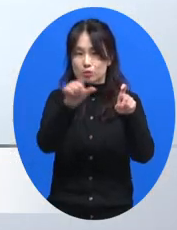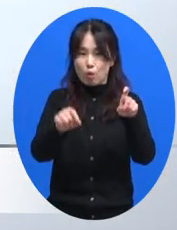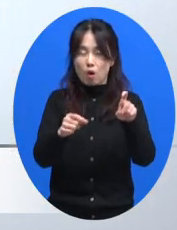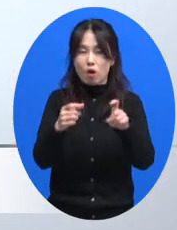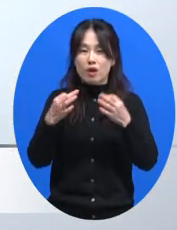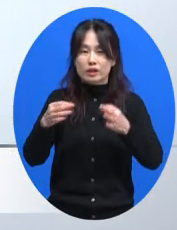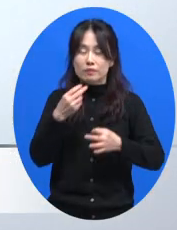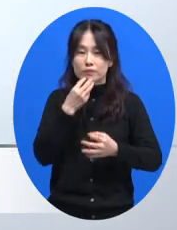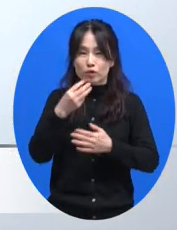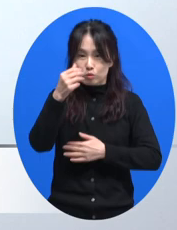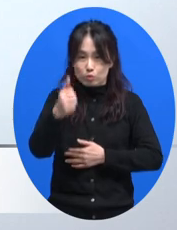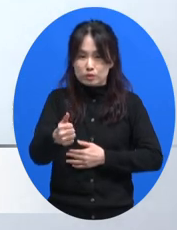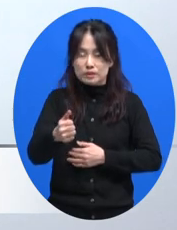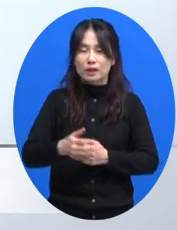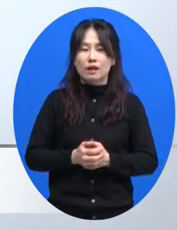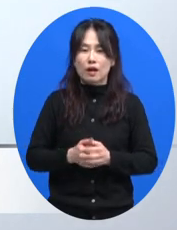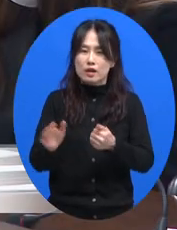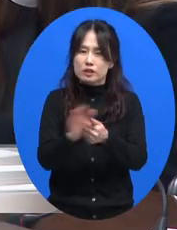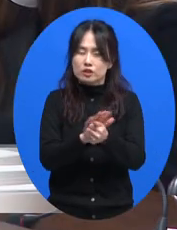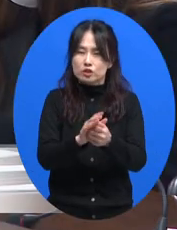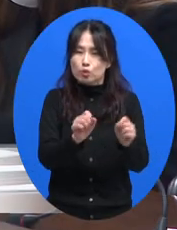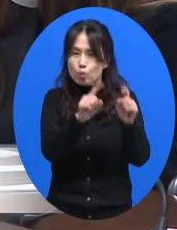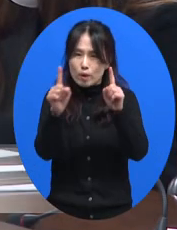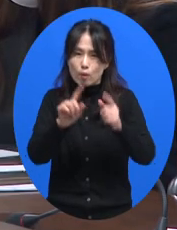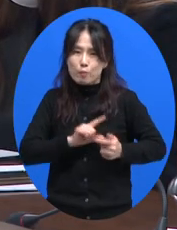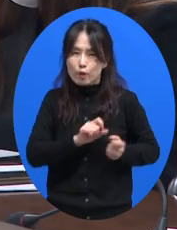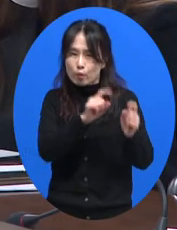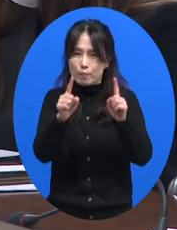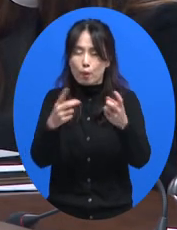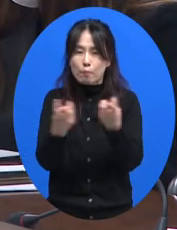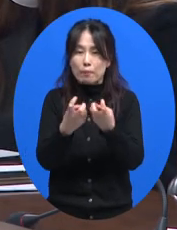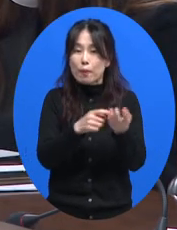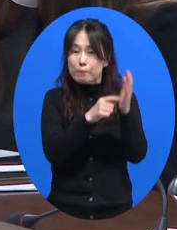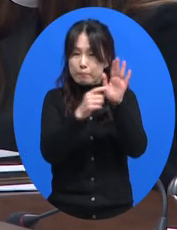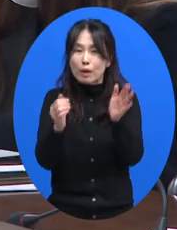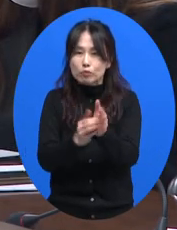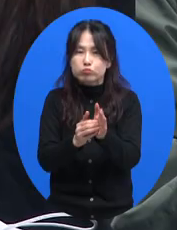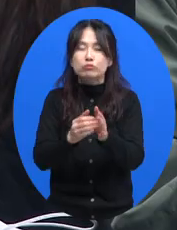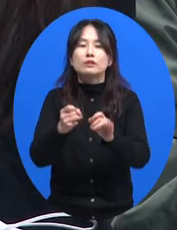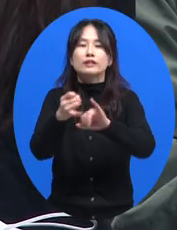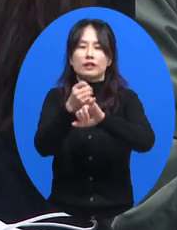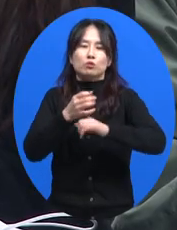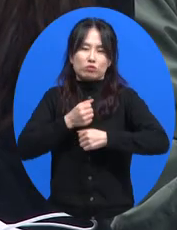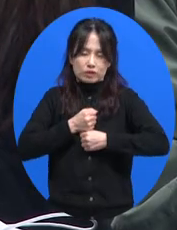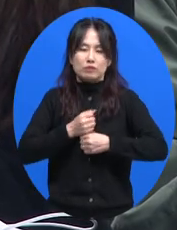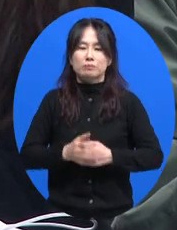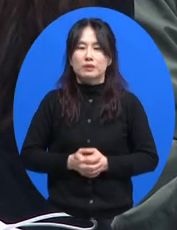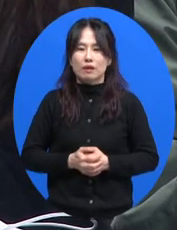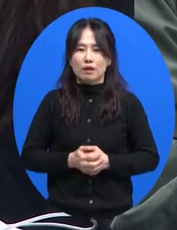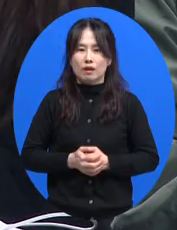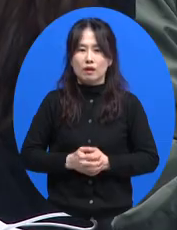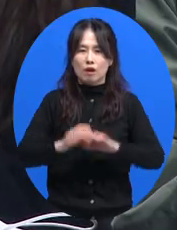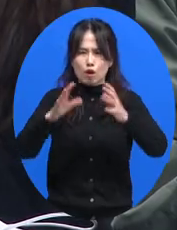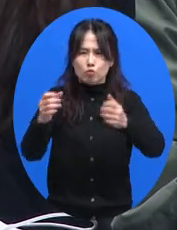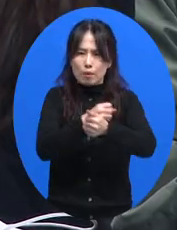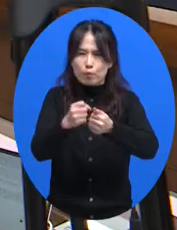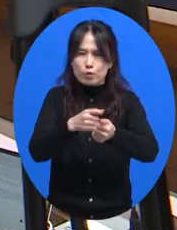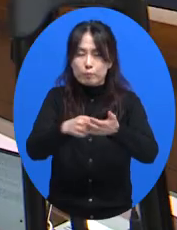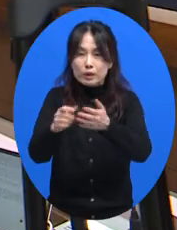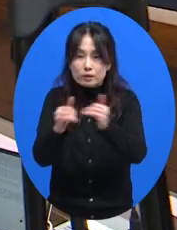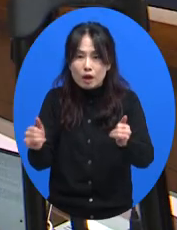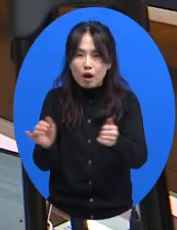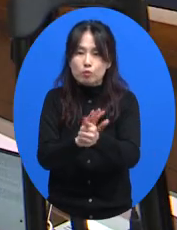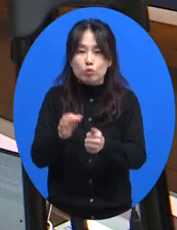경기도지사가 선감학원 사건 치유 및 명예회복 종합대책을 발표한 후 이뤄진 조치입니다. 지자체 차원에서 국가폭력